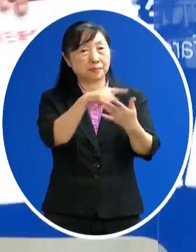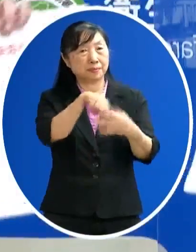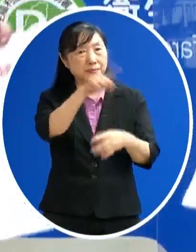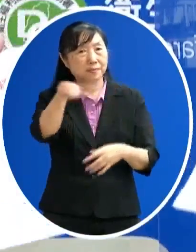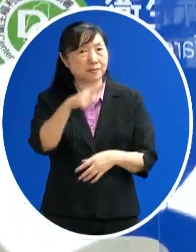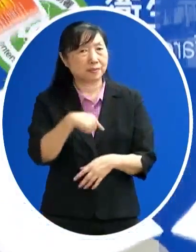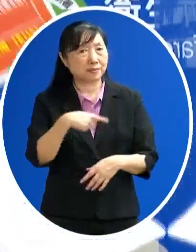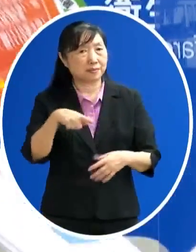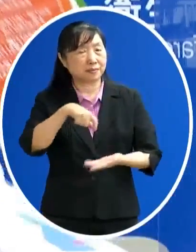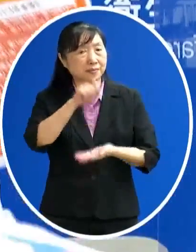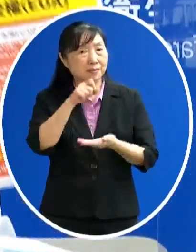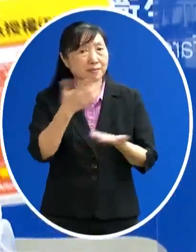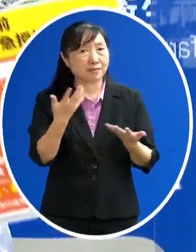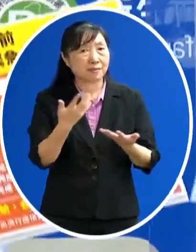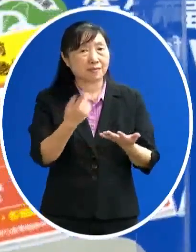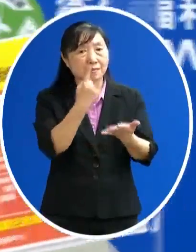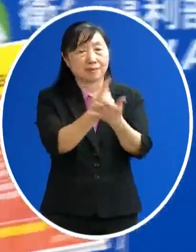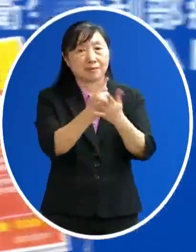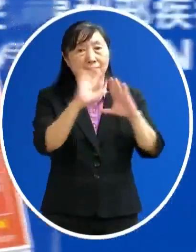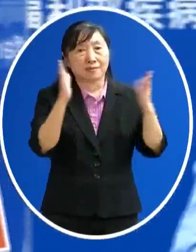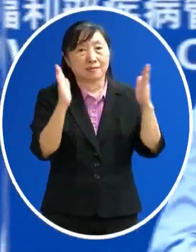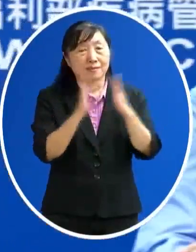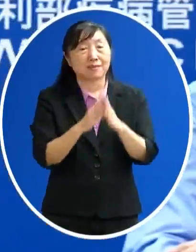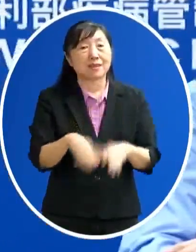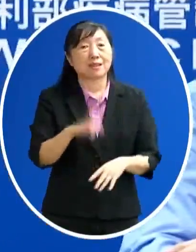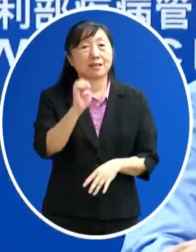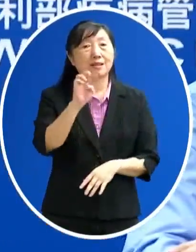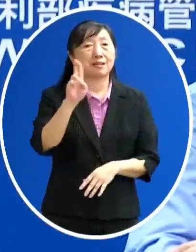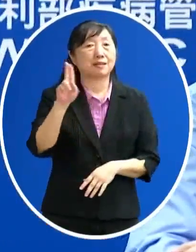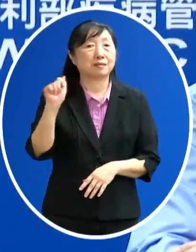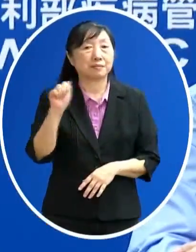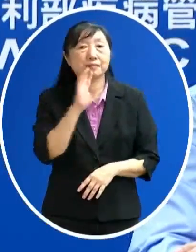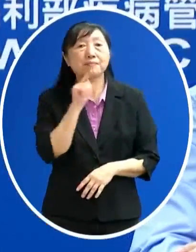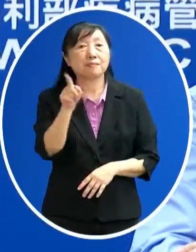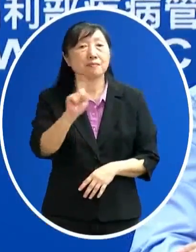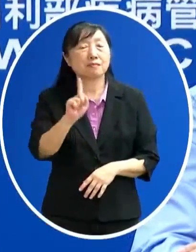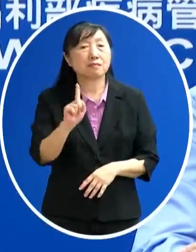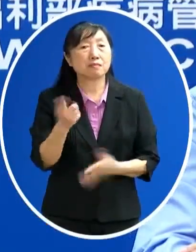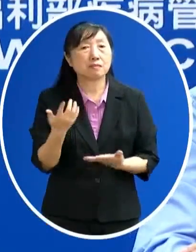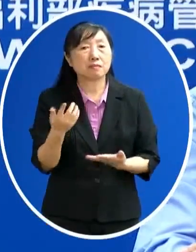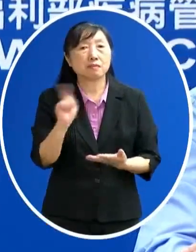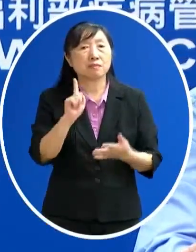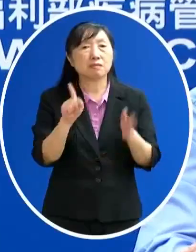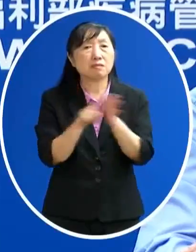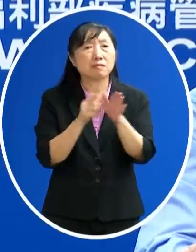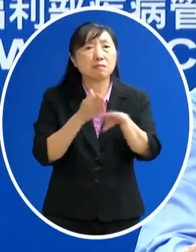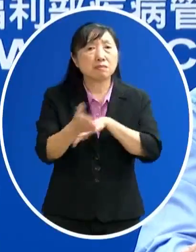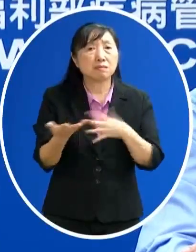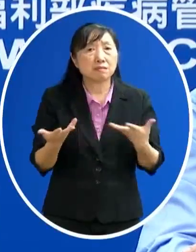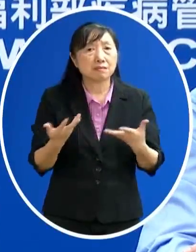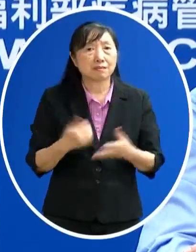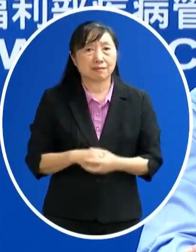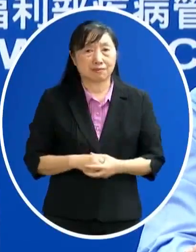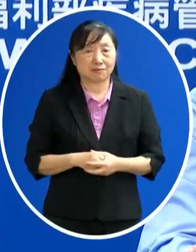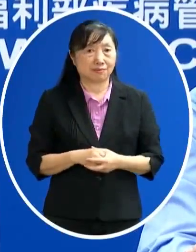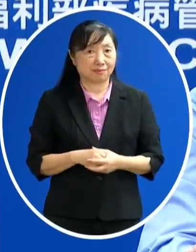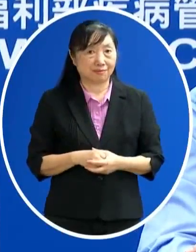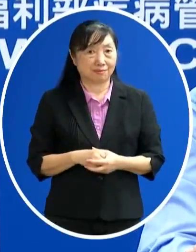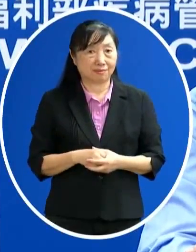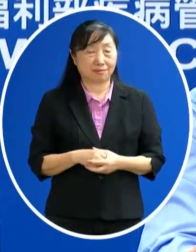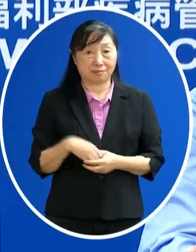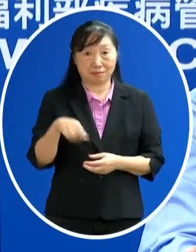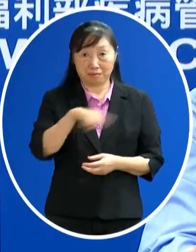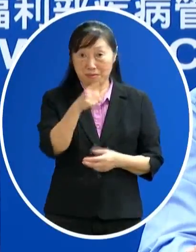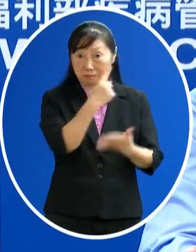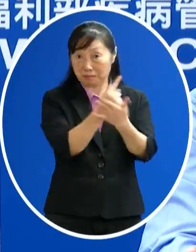说到底各国的 EUA都是什么时候通过的，那是不是大家都